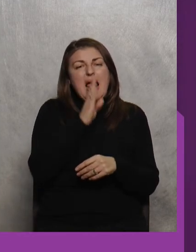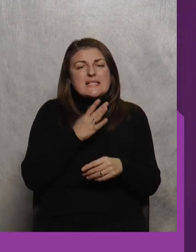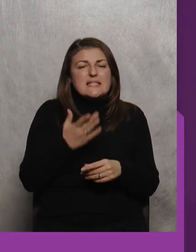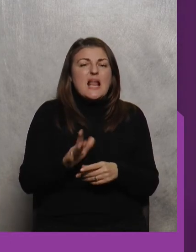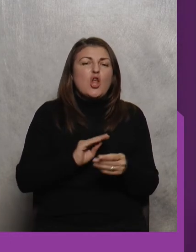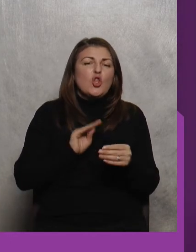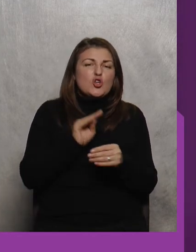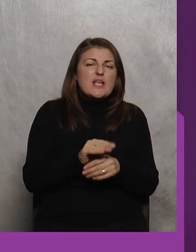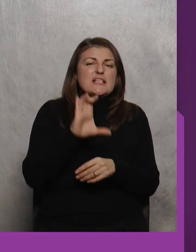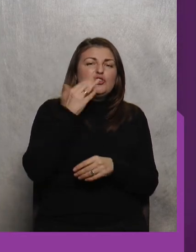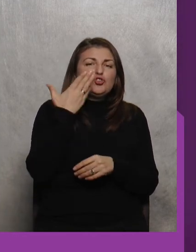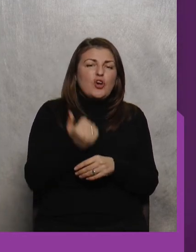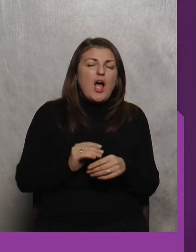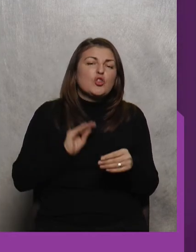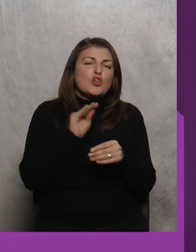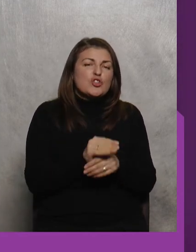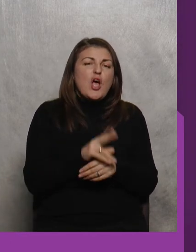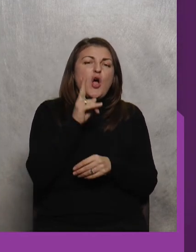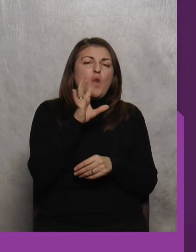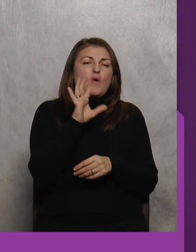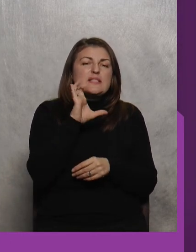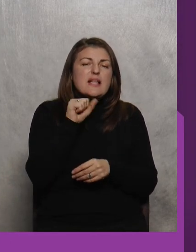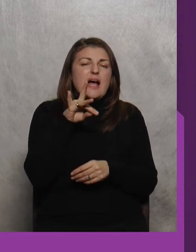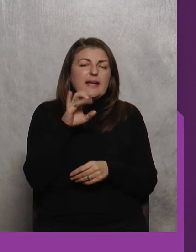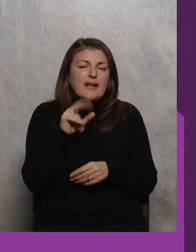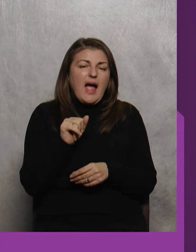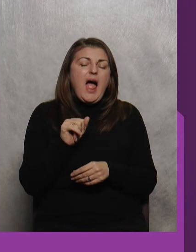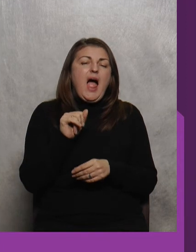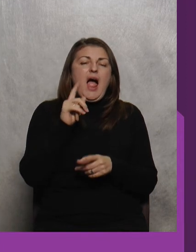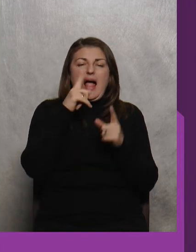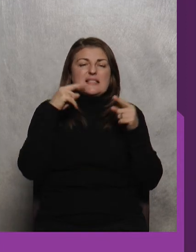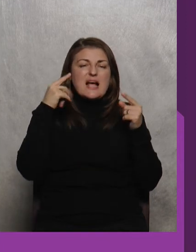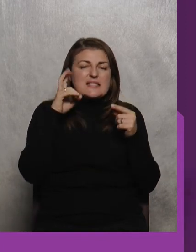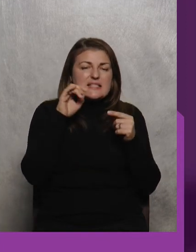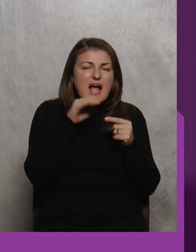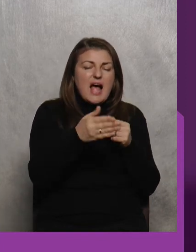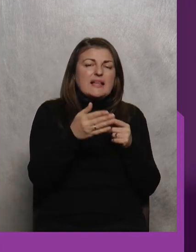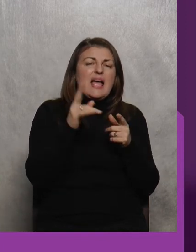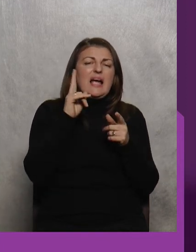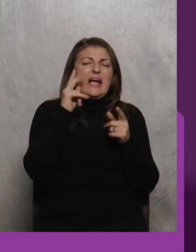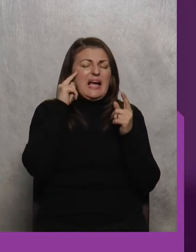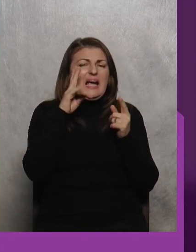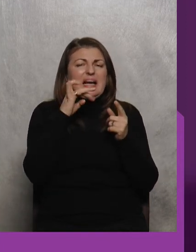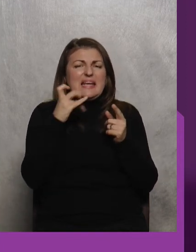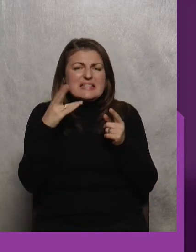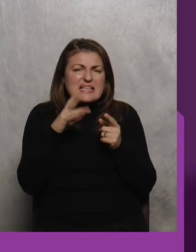додасться США, додасться Коста-Ріка, додасться Казахстан, потужна команда, Киргизія,